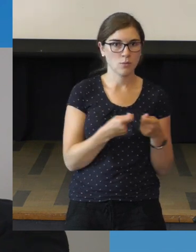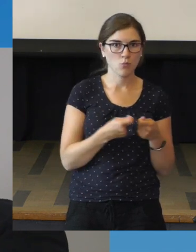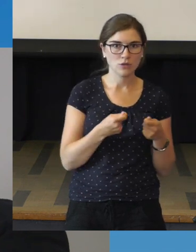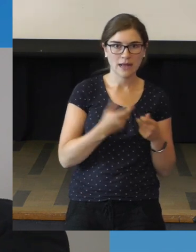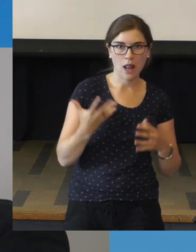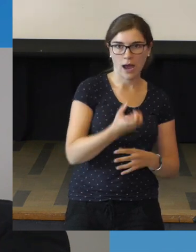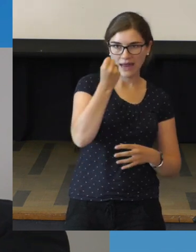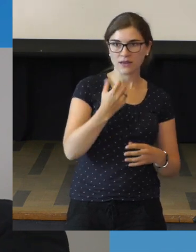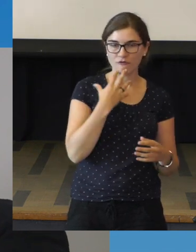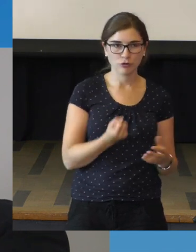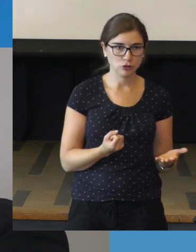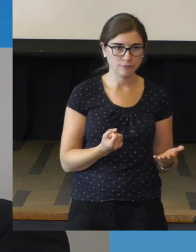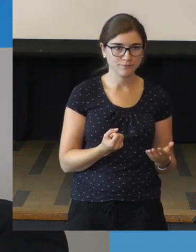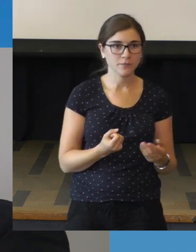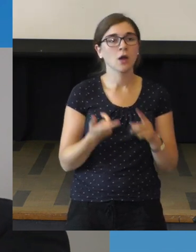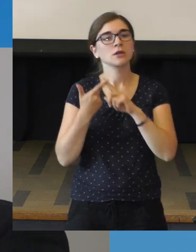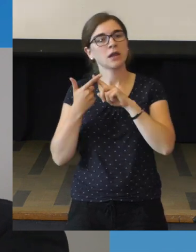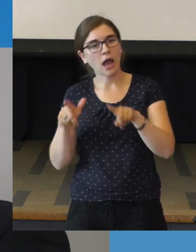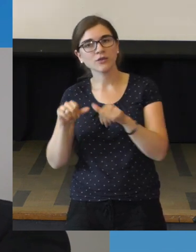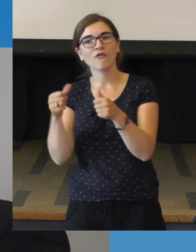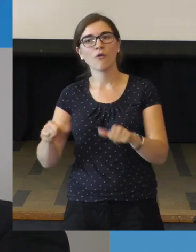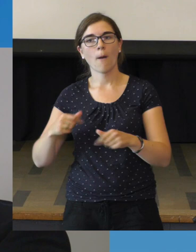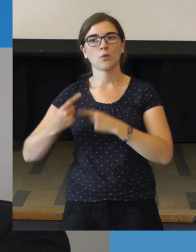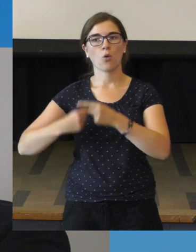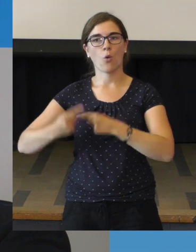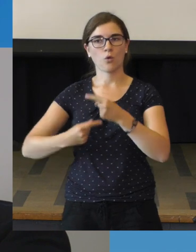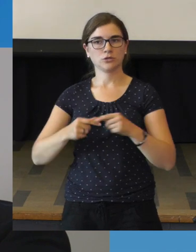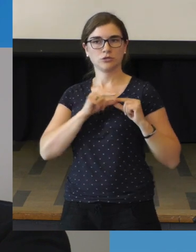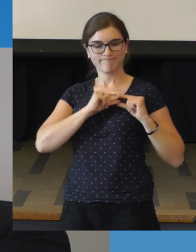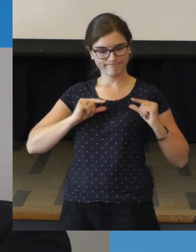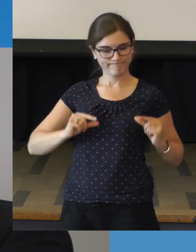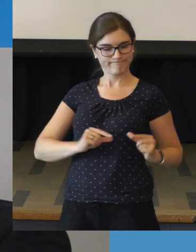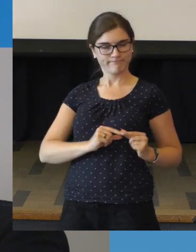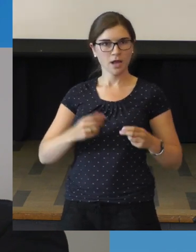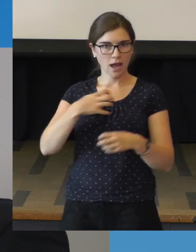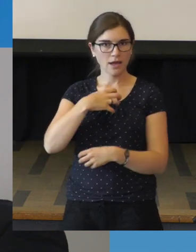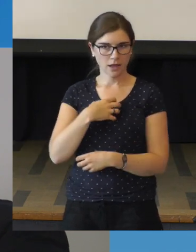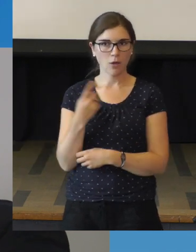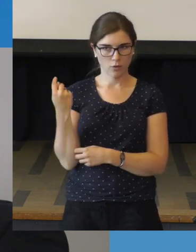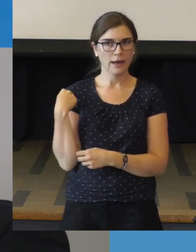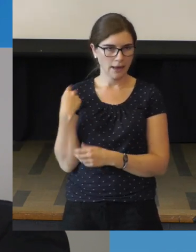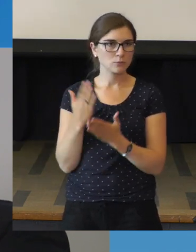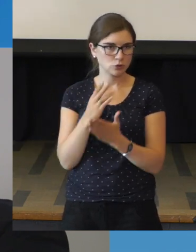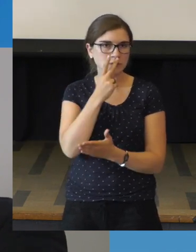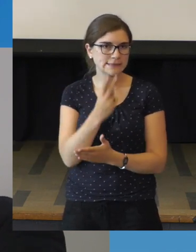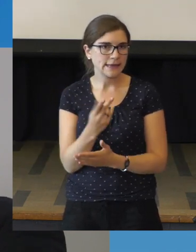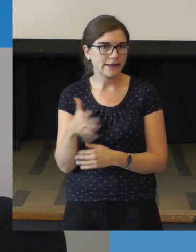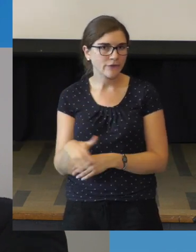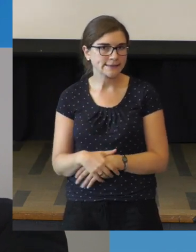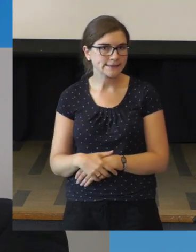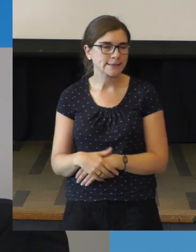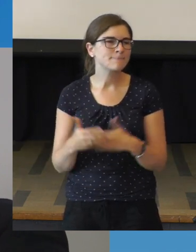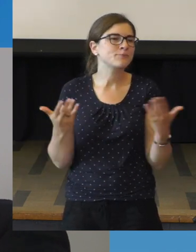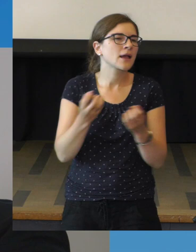retten. Und das andere sind chronische Formen, also die chronische koronare Herzerkrankung, wie wir es auch eben sehr schön gesehen haben.